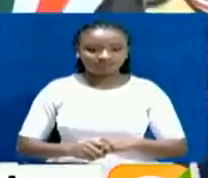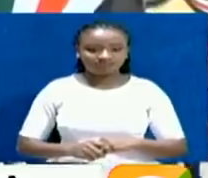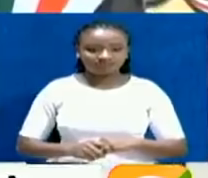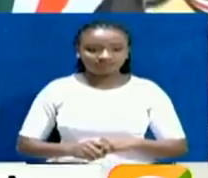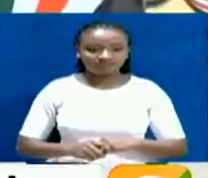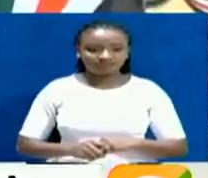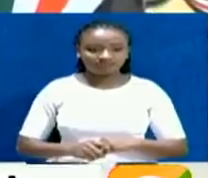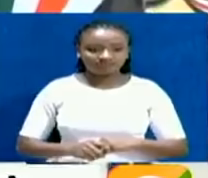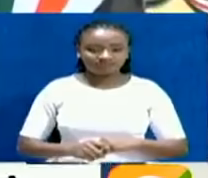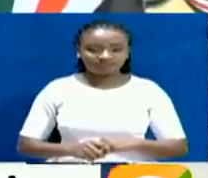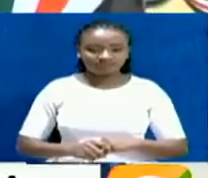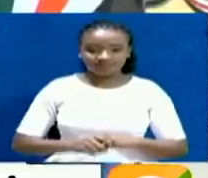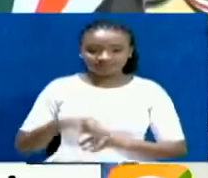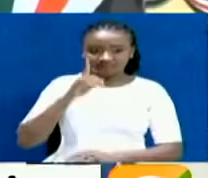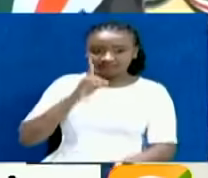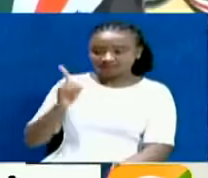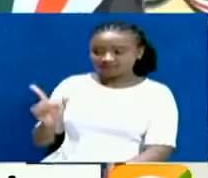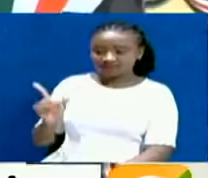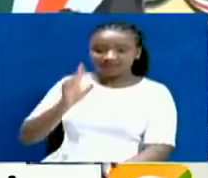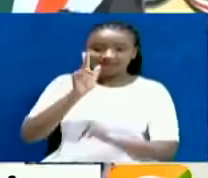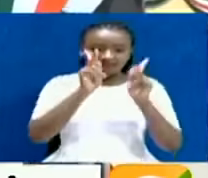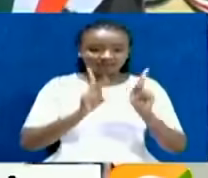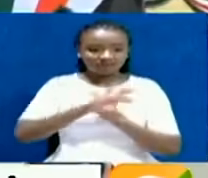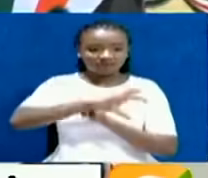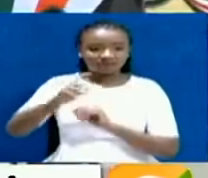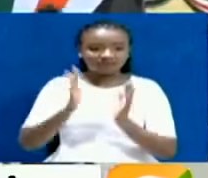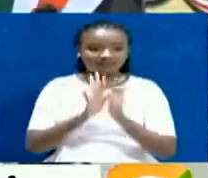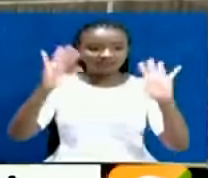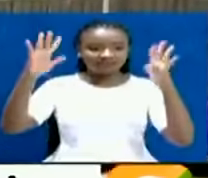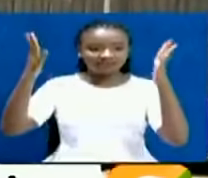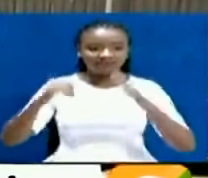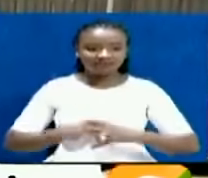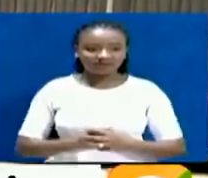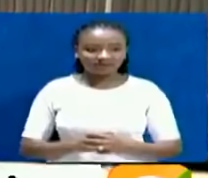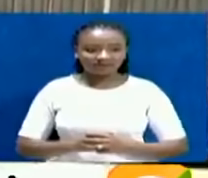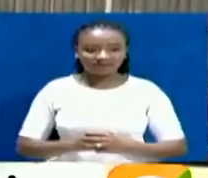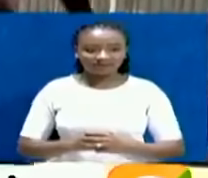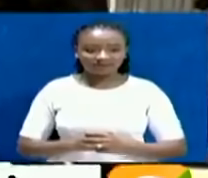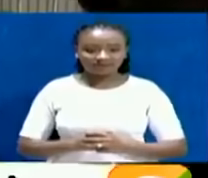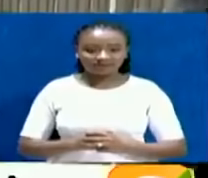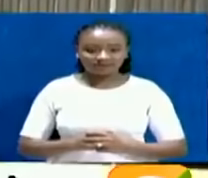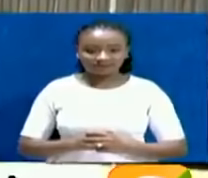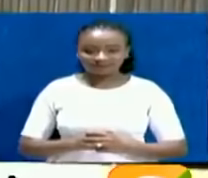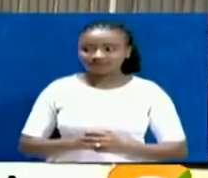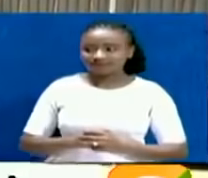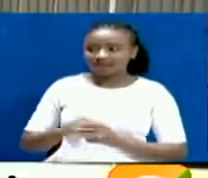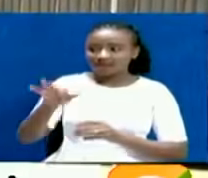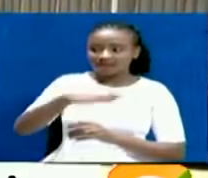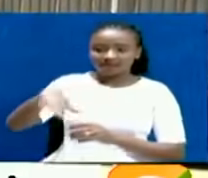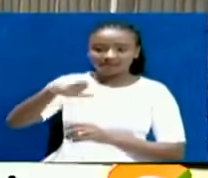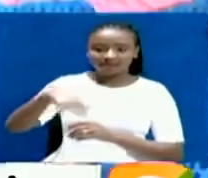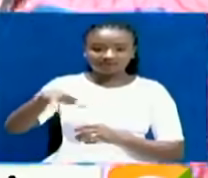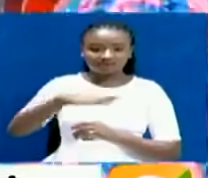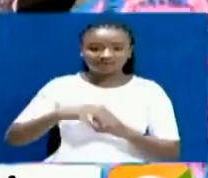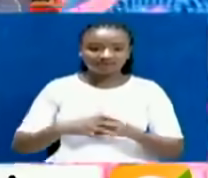mvua. Katika kaunti ya Kisumu, maandalizi ya sherehe za Madaraka zitakazofanyika katika uga wa michezo wa Jomo Kenyatta